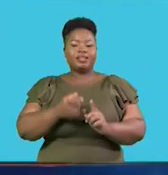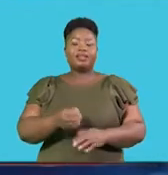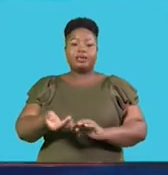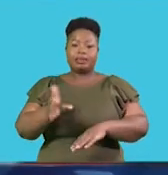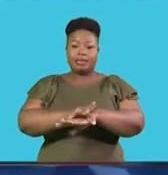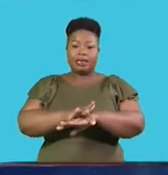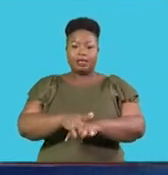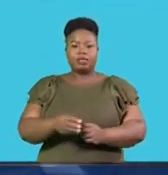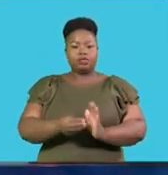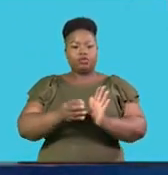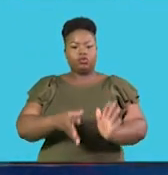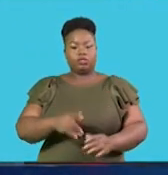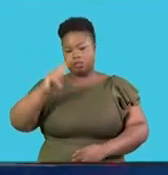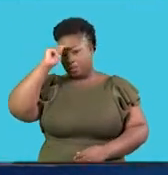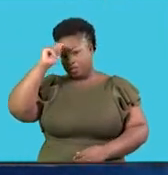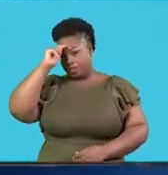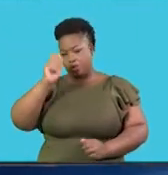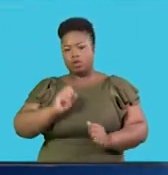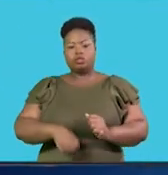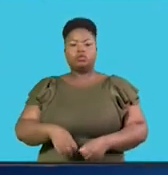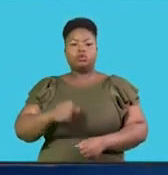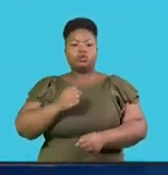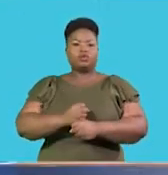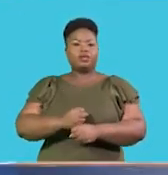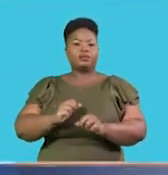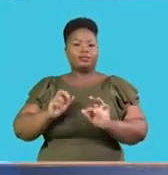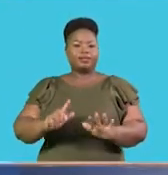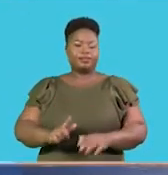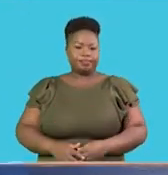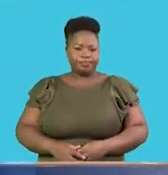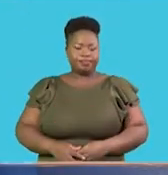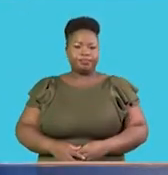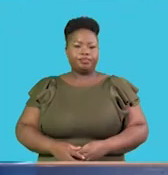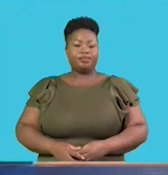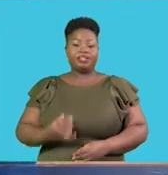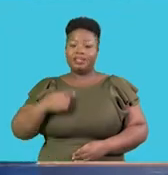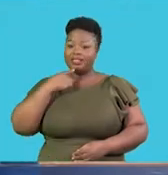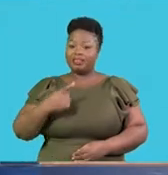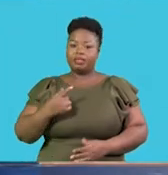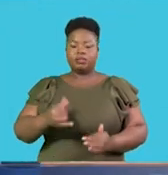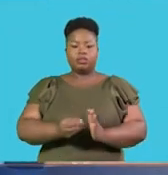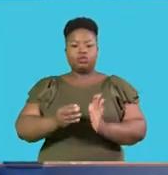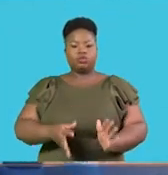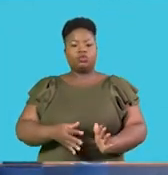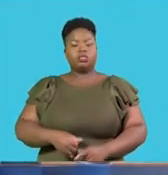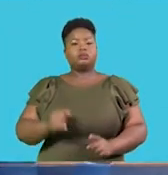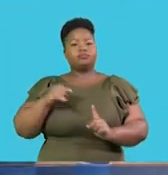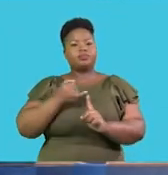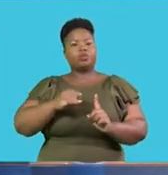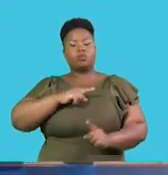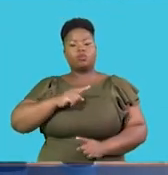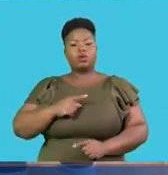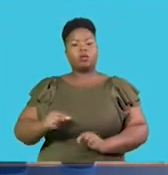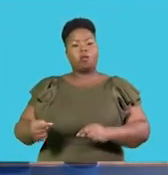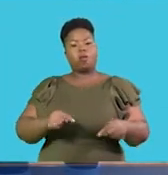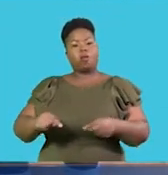umfundi oyinkwenkwe nobesenza ibanga lesibhozo. Iingxelo zithi lo mfundi uhlatywe emva komlo othe